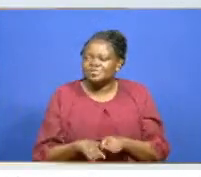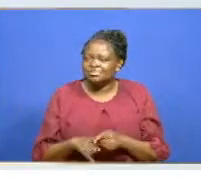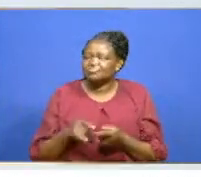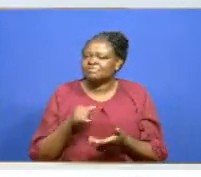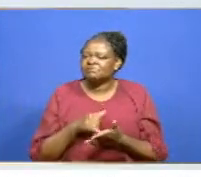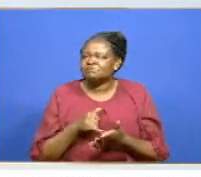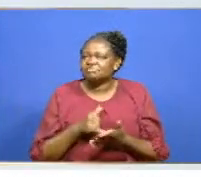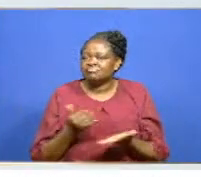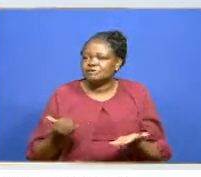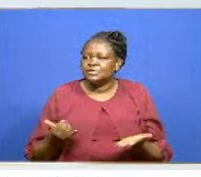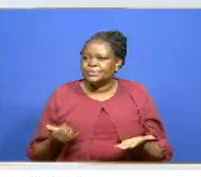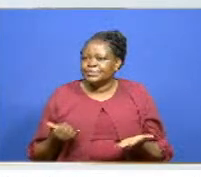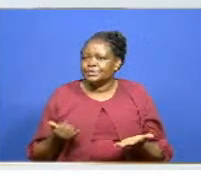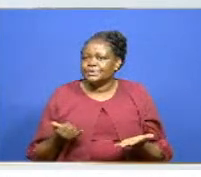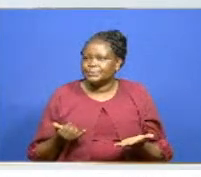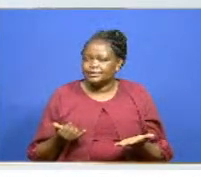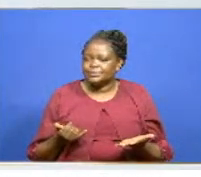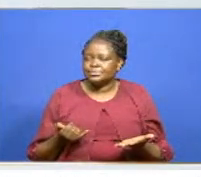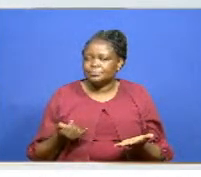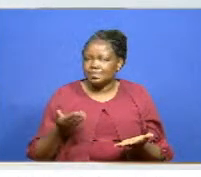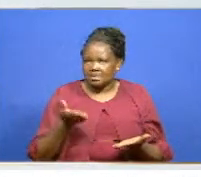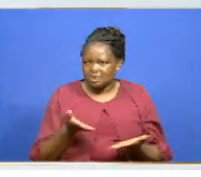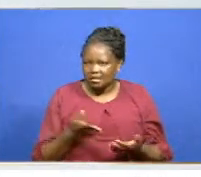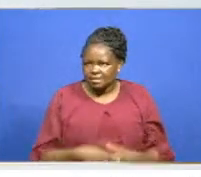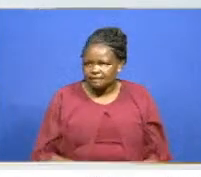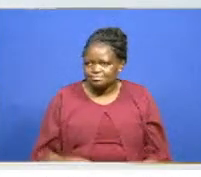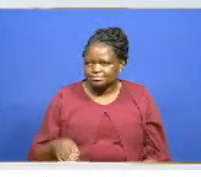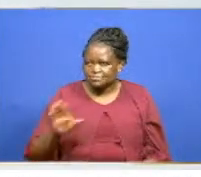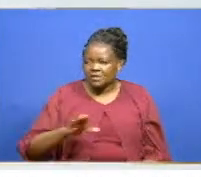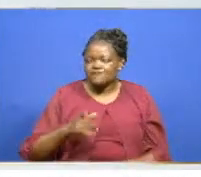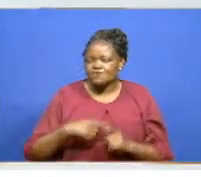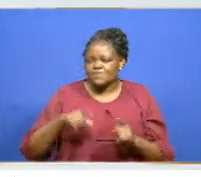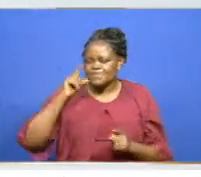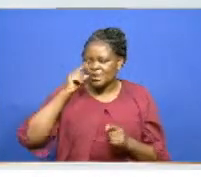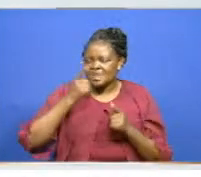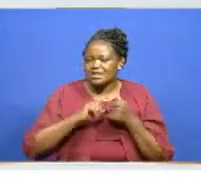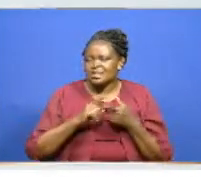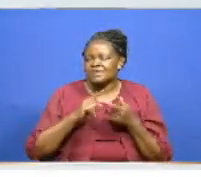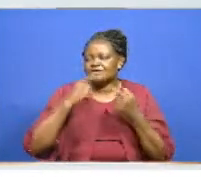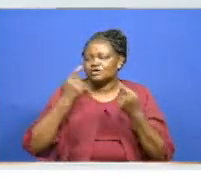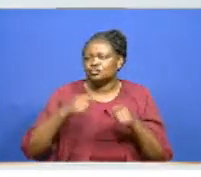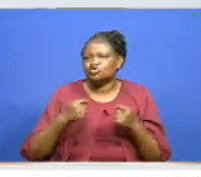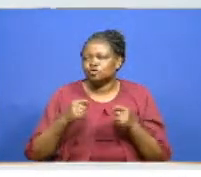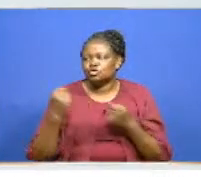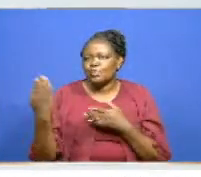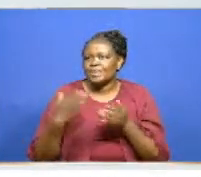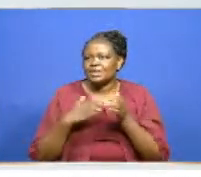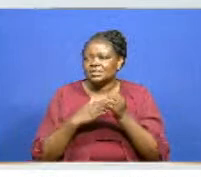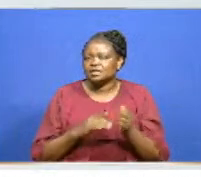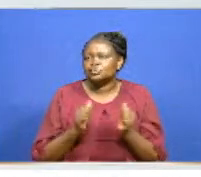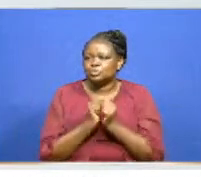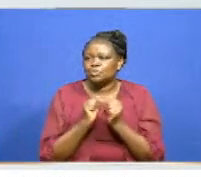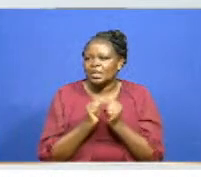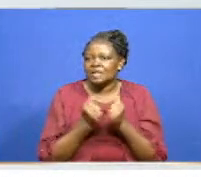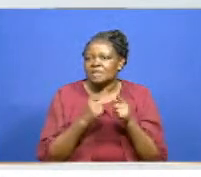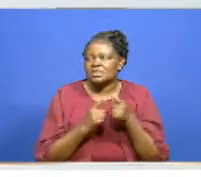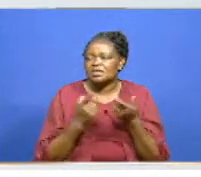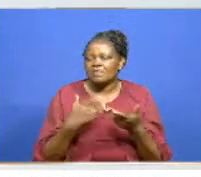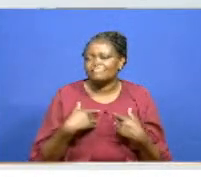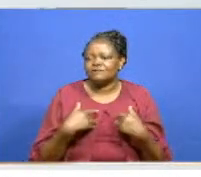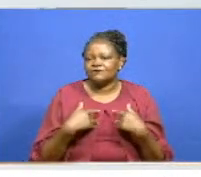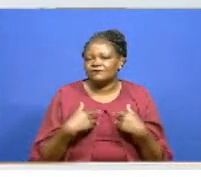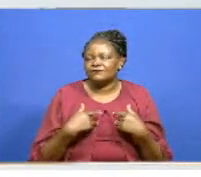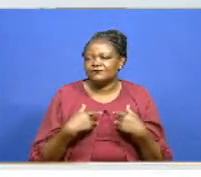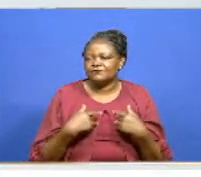kuingiza miguu huko katika maeneo ya pwani na kuweza kujaribu kujaribu kuleta viongozi pamoja na kuweza kuweka katika